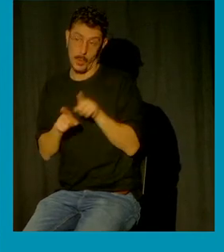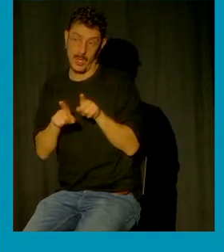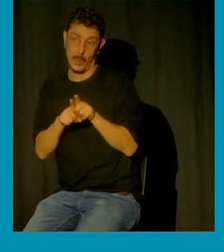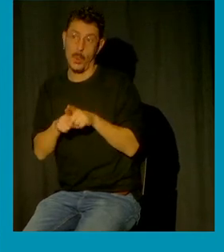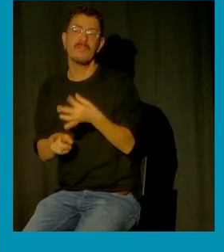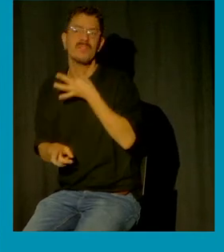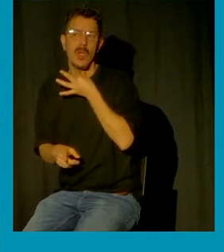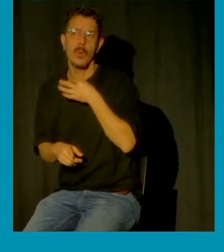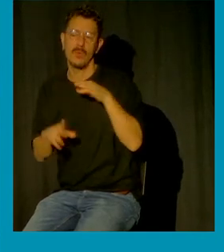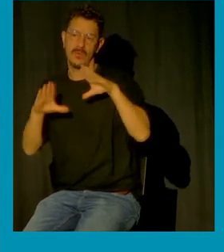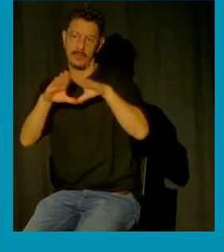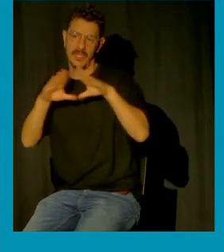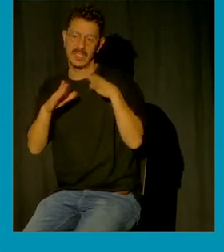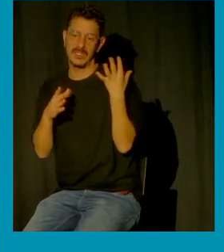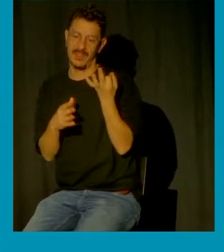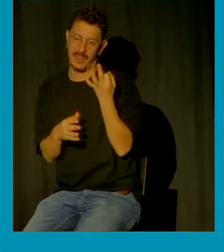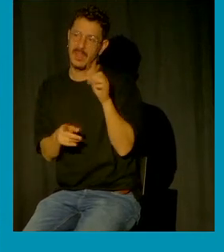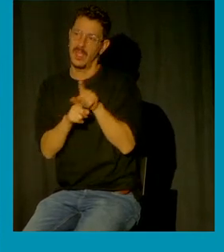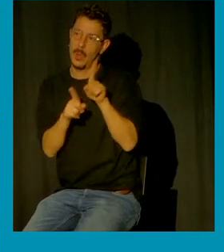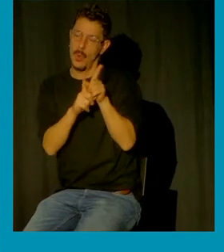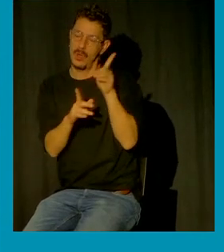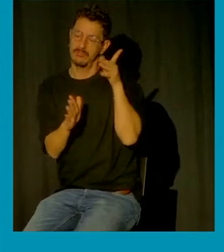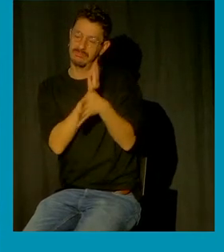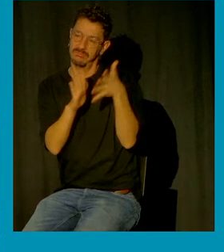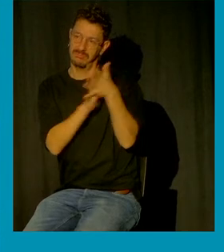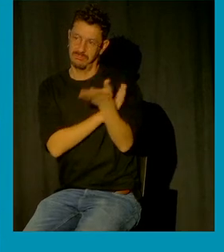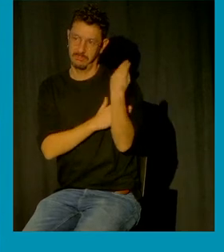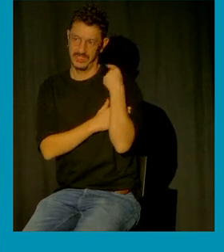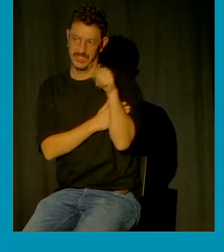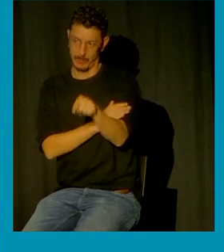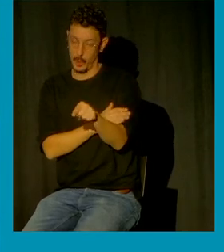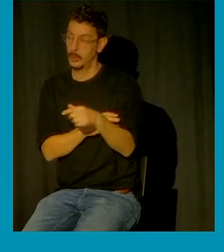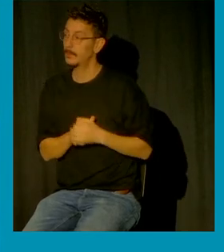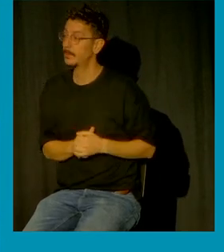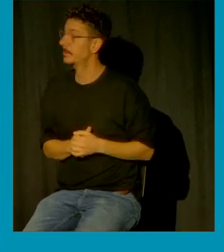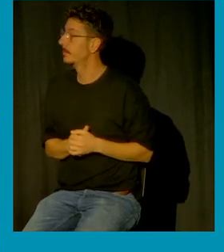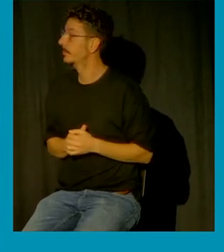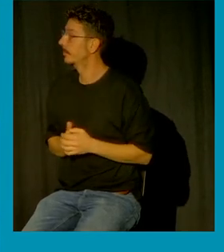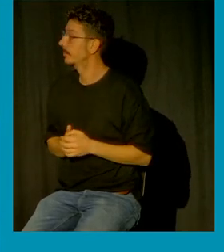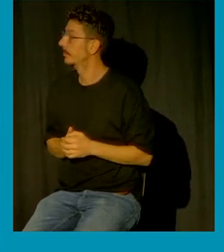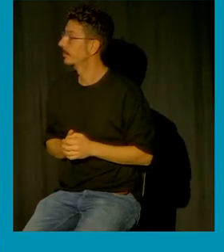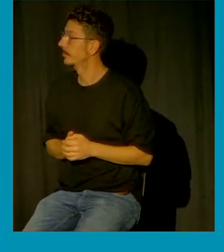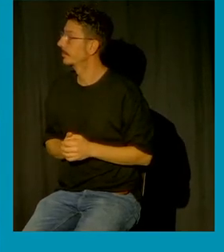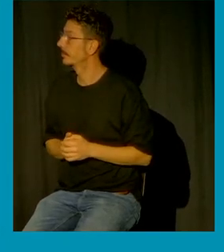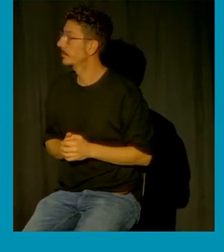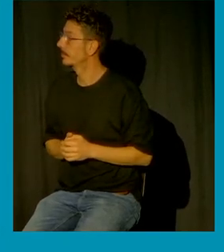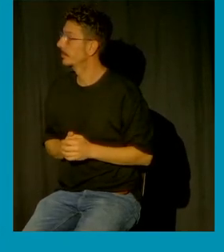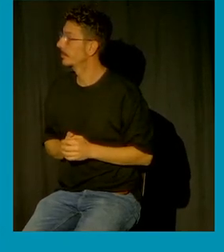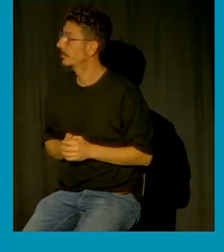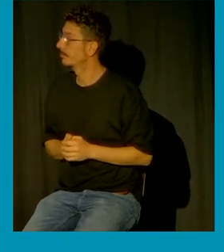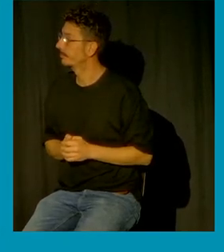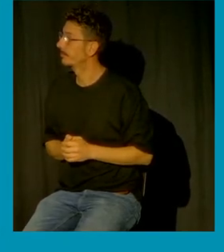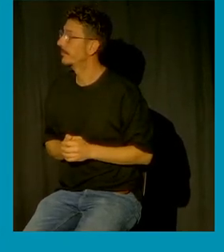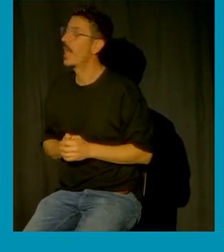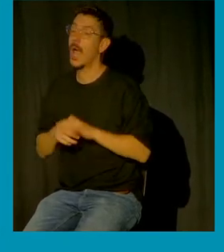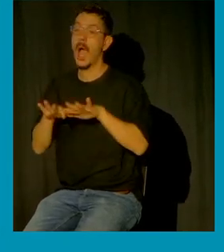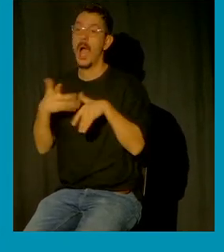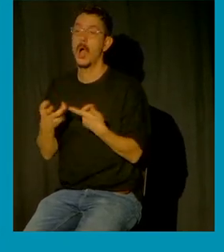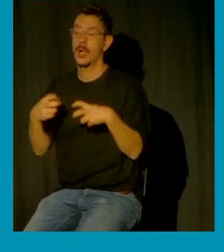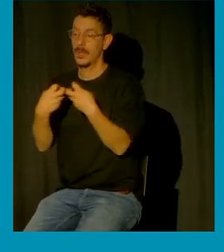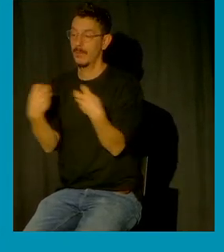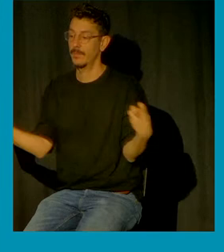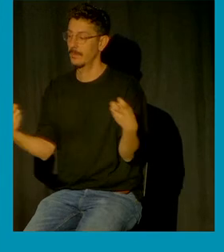veus feministes i ara faran introducció de la fila zero sí endavant doncs tenim